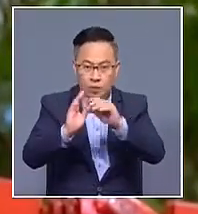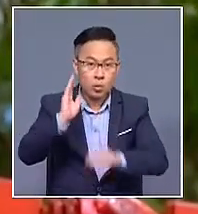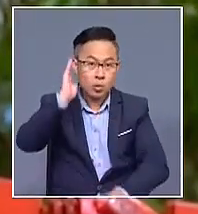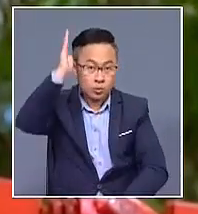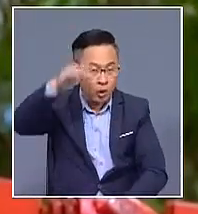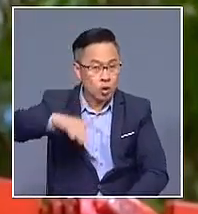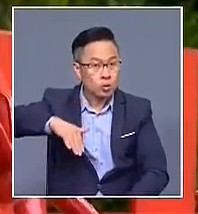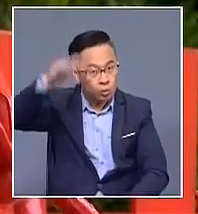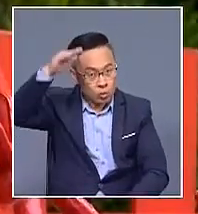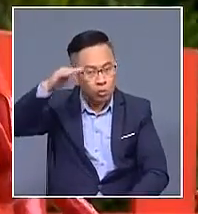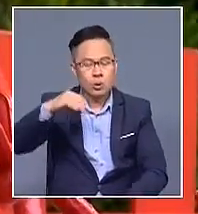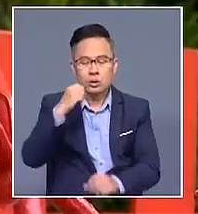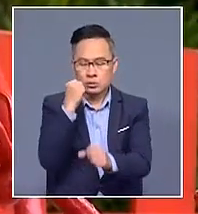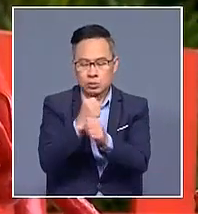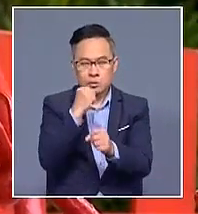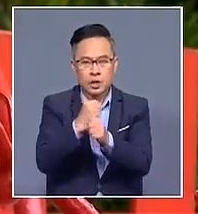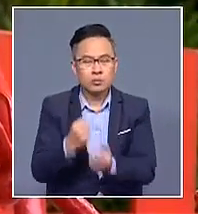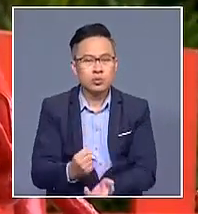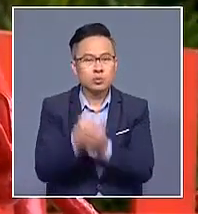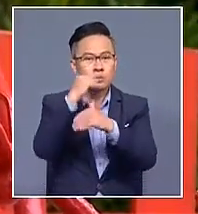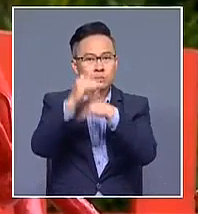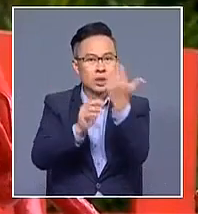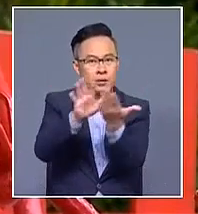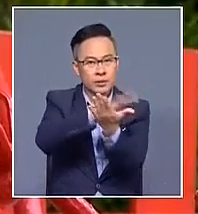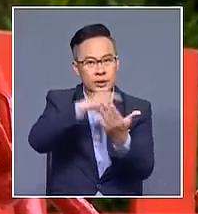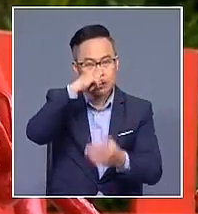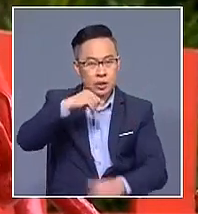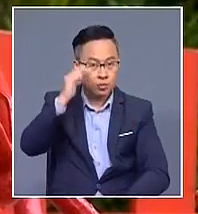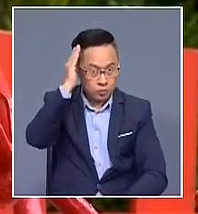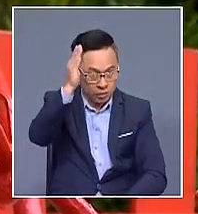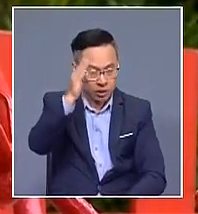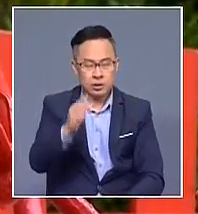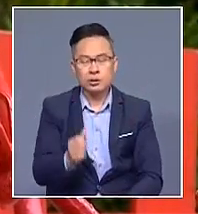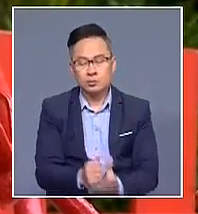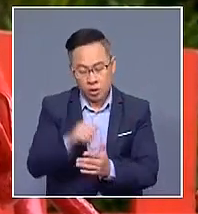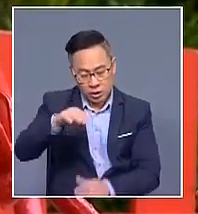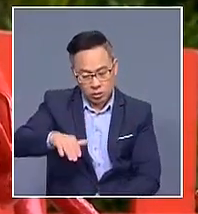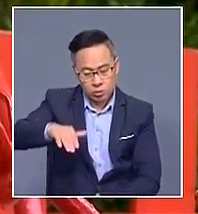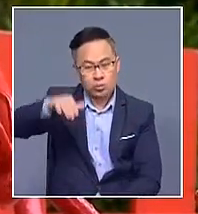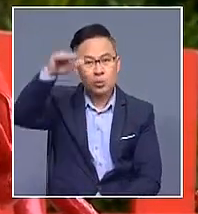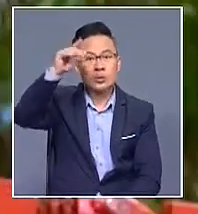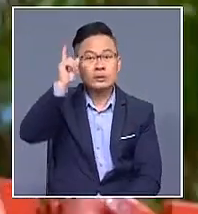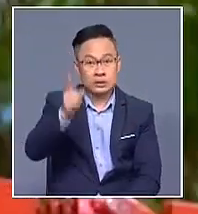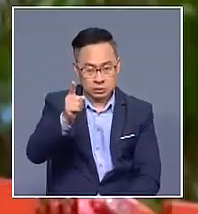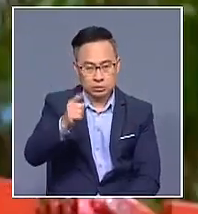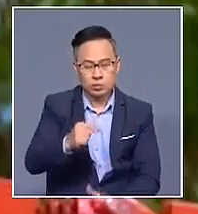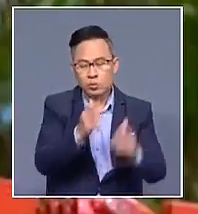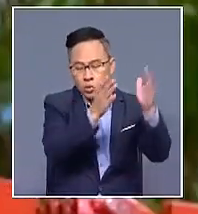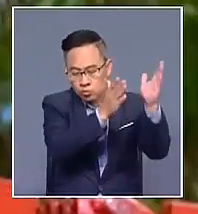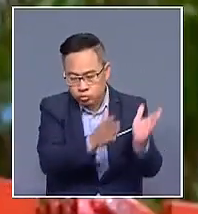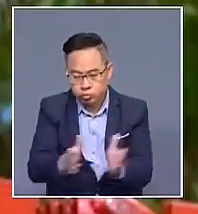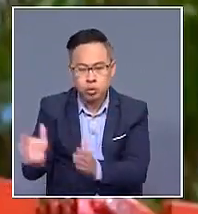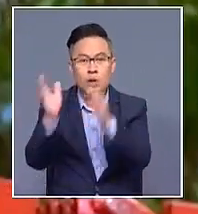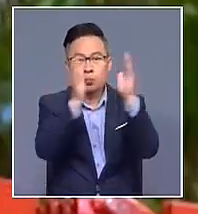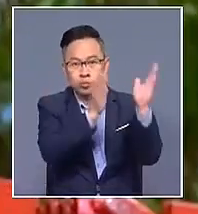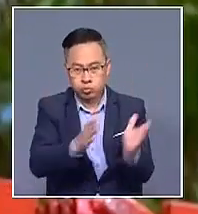ทศที่จะทำให้ประเทศของเราเนี่ยเจริญก้าวหน้าต่อไปเพราะสุดท้ายเขาก็คือคนที่จะเข้ามาอยู่แล้วก็ทำให้ประเท